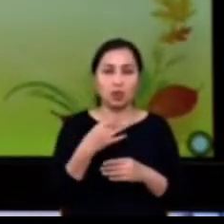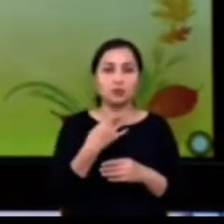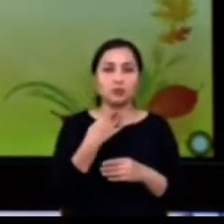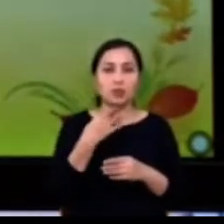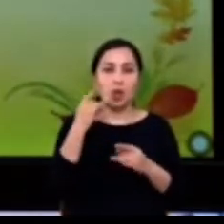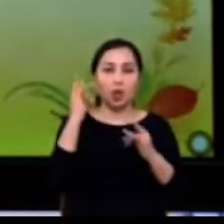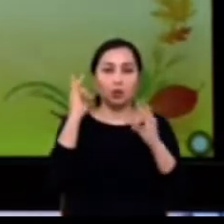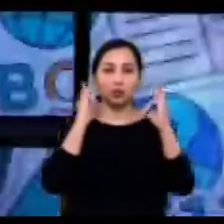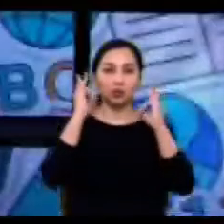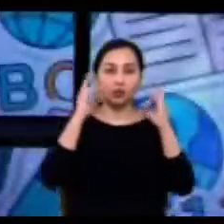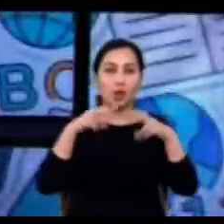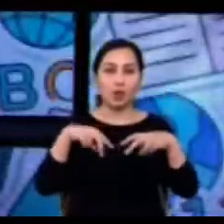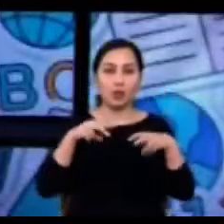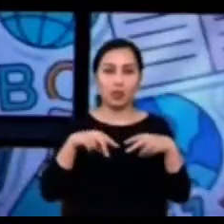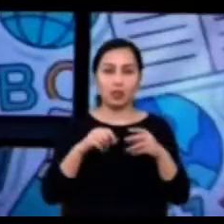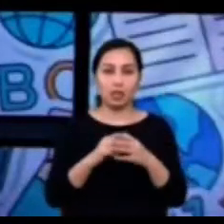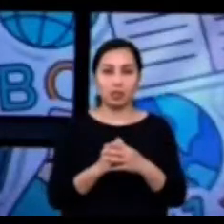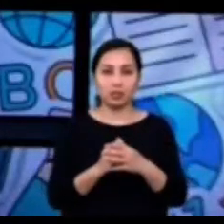звукового анализа.